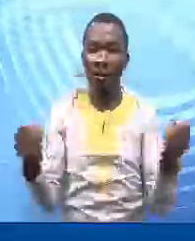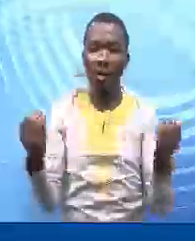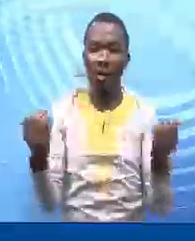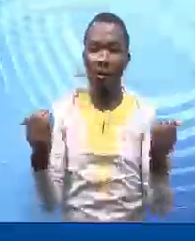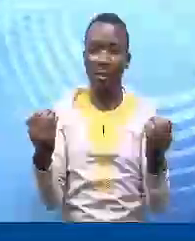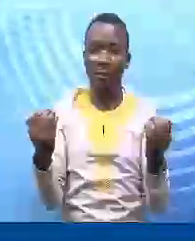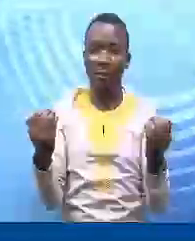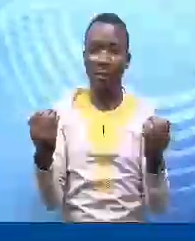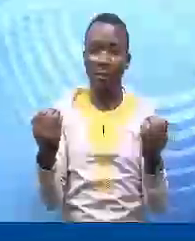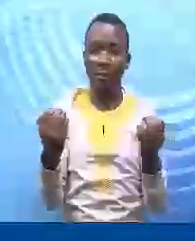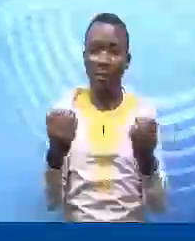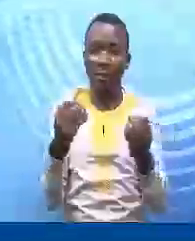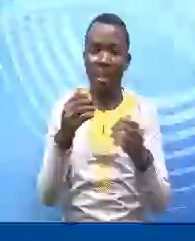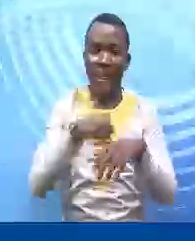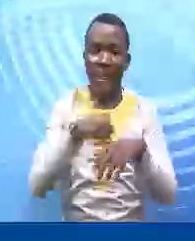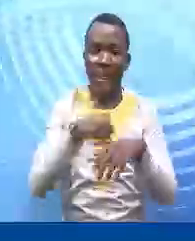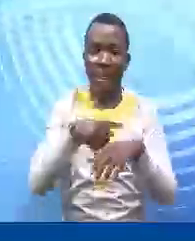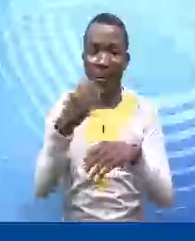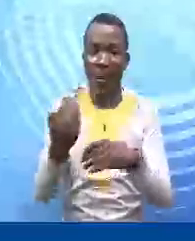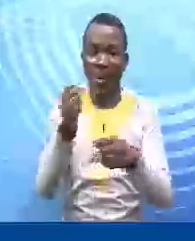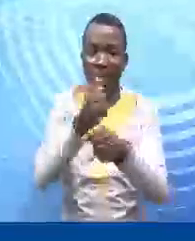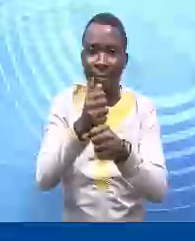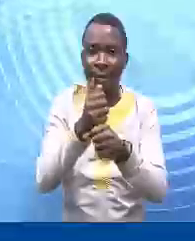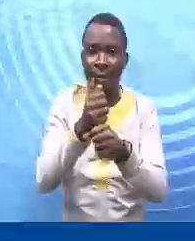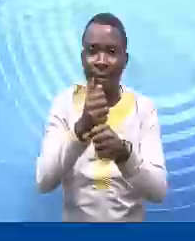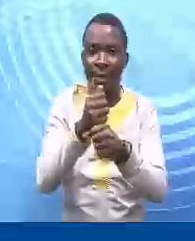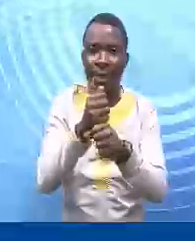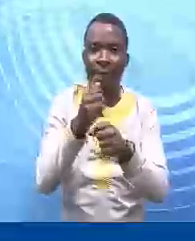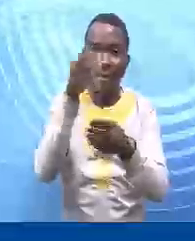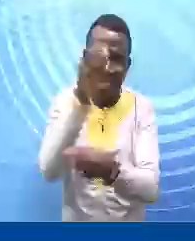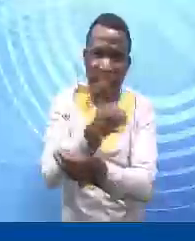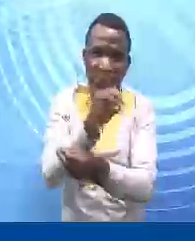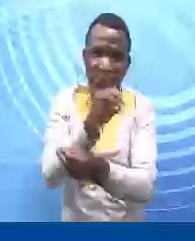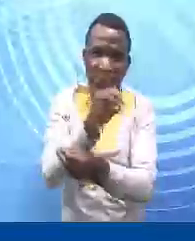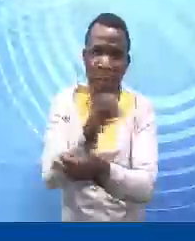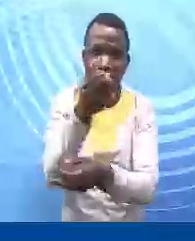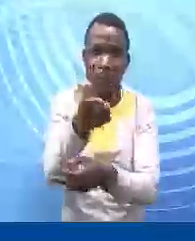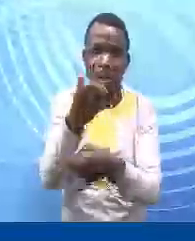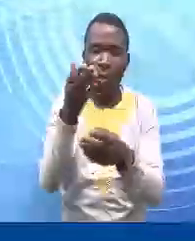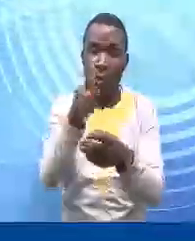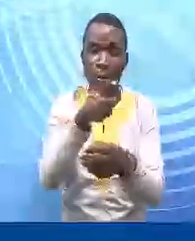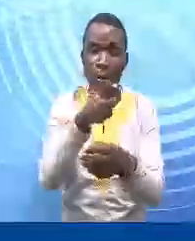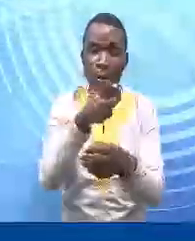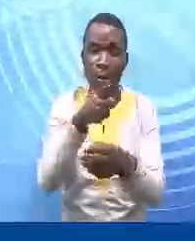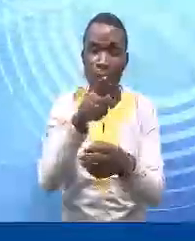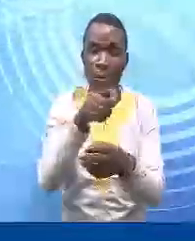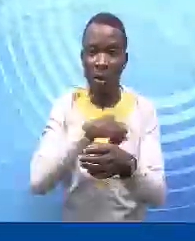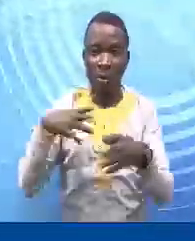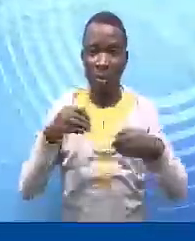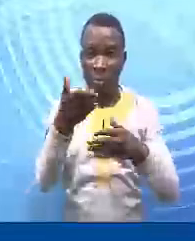cyane rwose bamwambitse amapingu kuko yagize ati ni za ruswa numva rero urahakana ko za ruswa